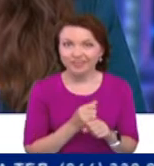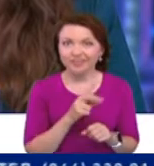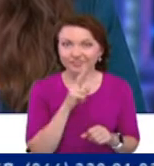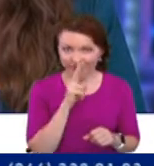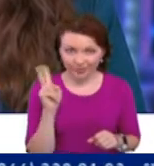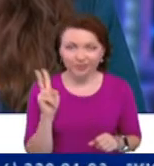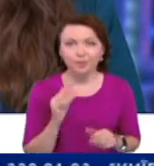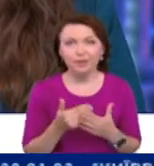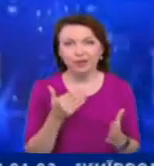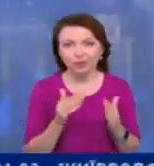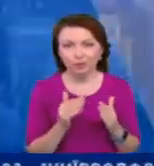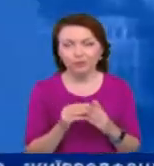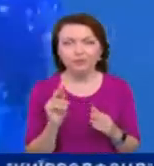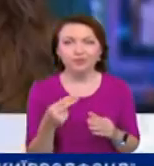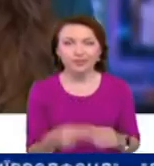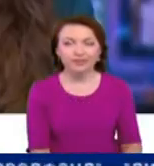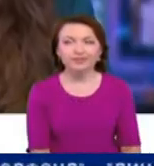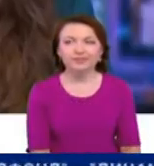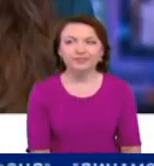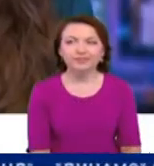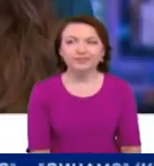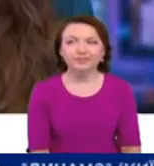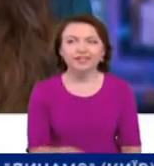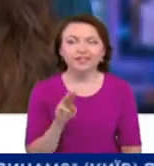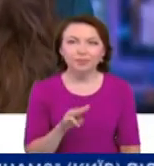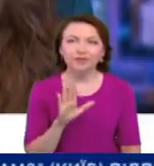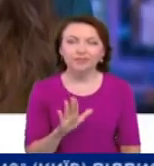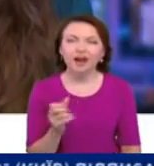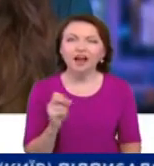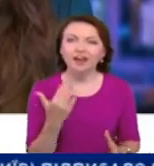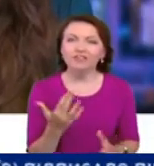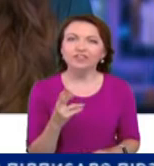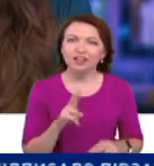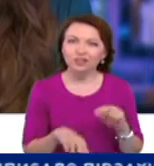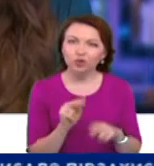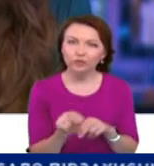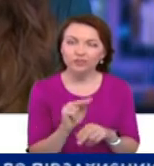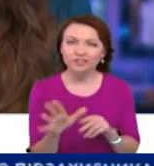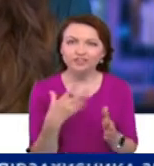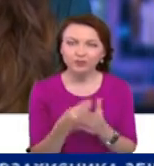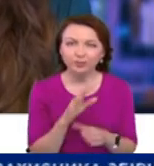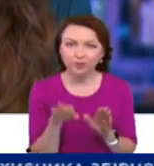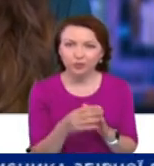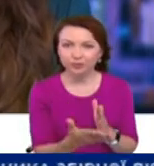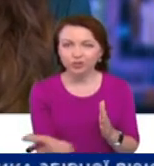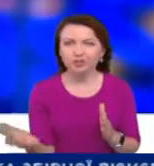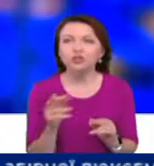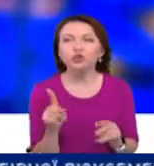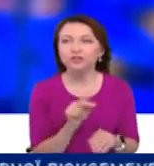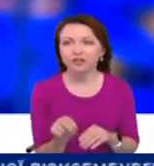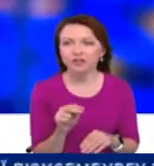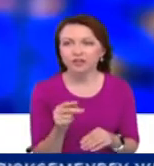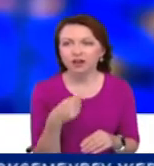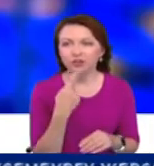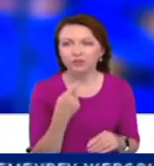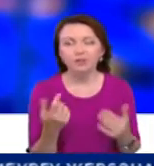домашнім чемпіонатом Європи. Тамара Володимирівна, а як ви налаштовуєте своїх підопічних? Що кажете? Ну, от сьогодні